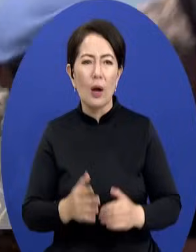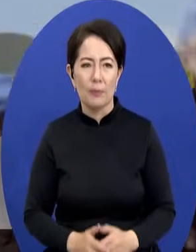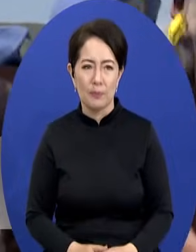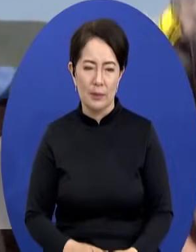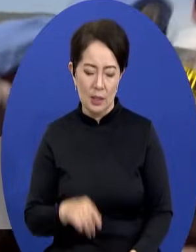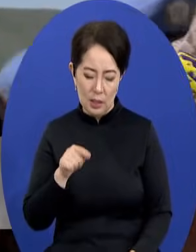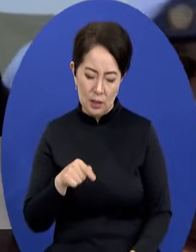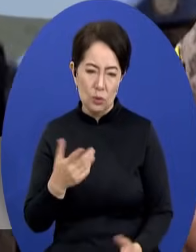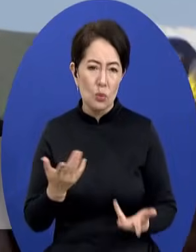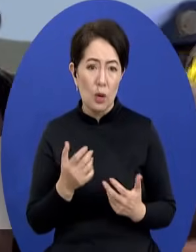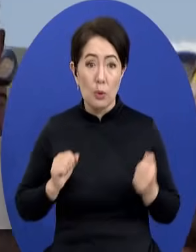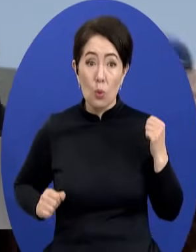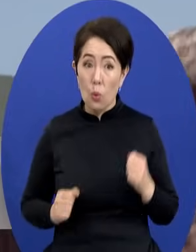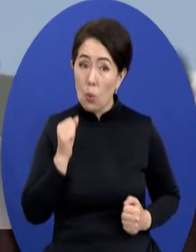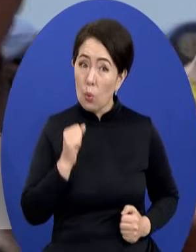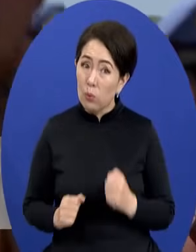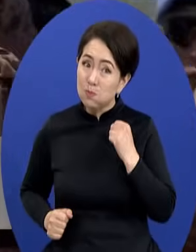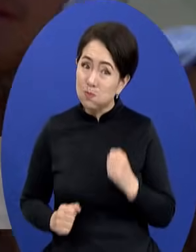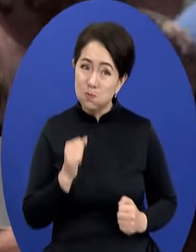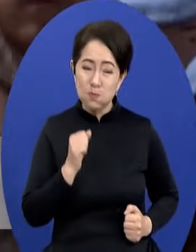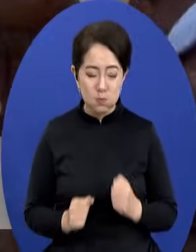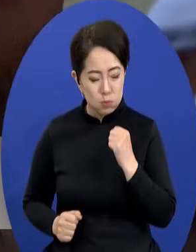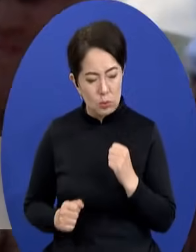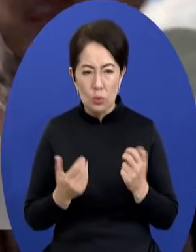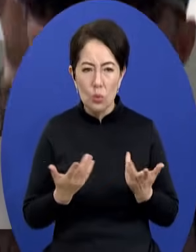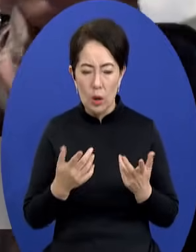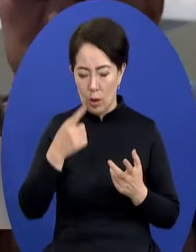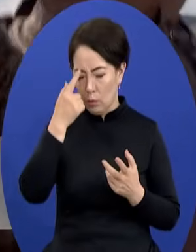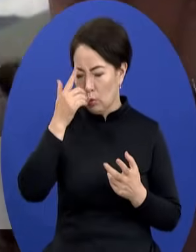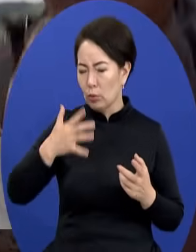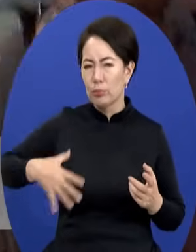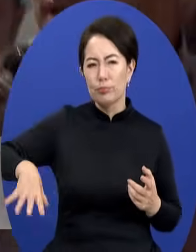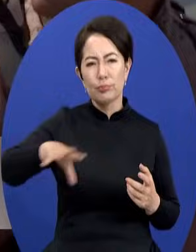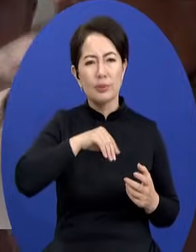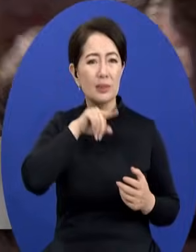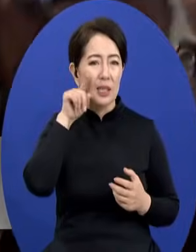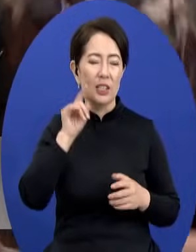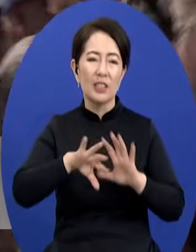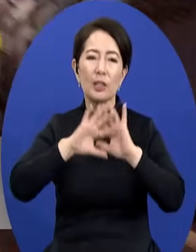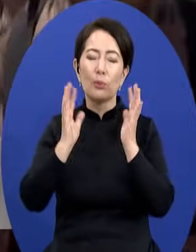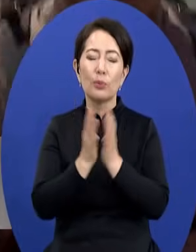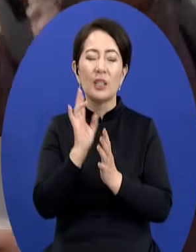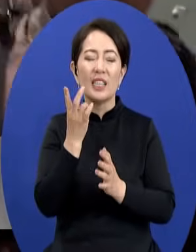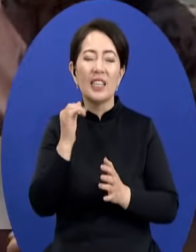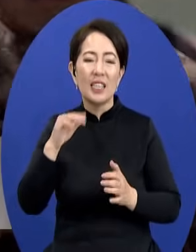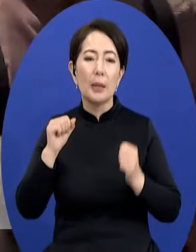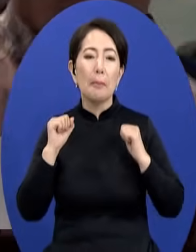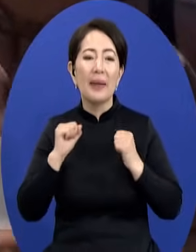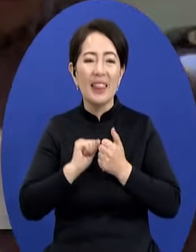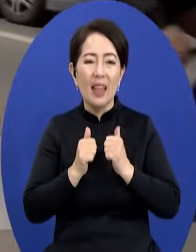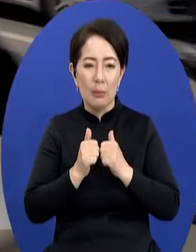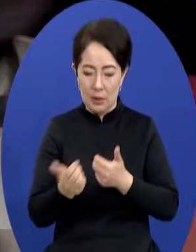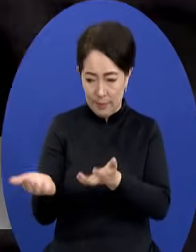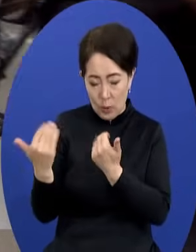За, энэ гүйлтээр бол одоо Монголынхаа залуучуудыг одоо нийтийн биеийн тамир гэдэг зүйл рүү одоо уриалах